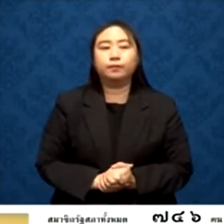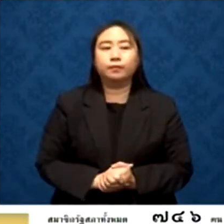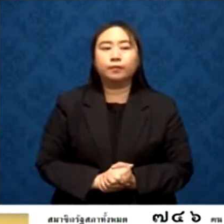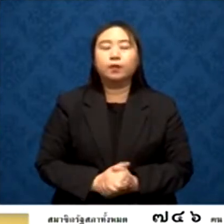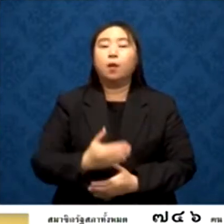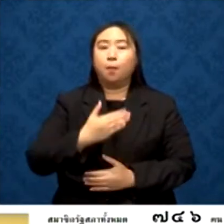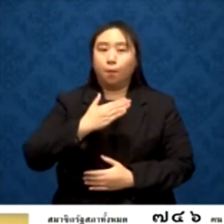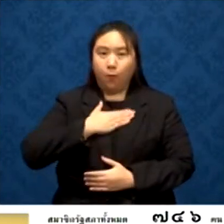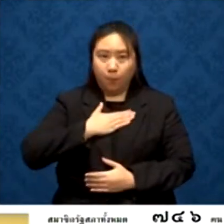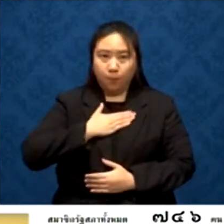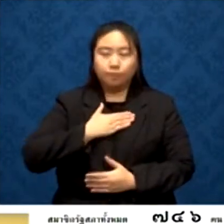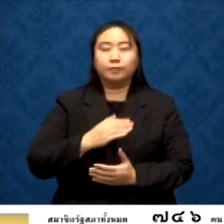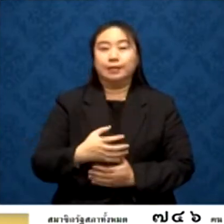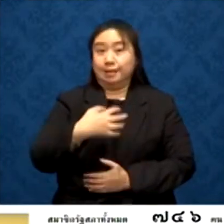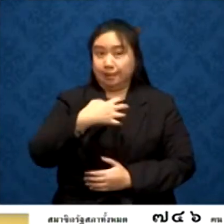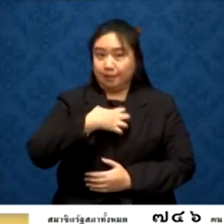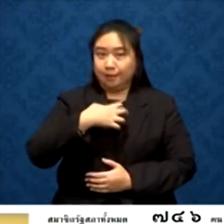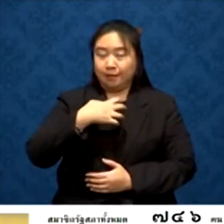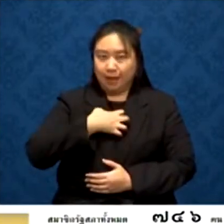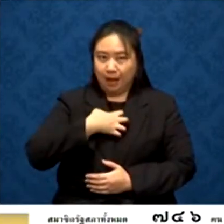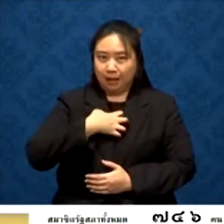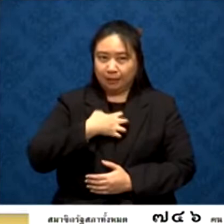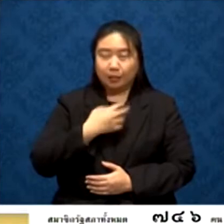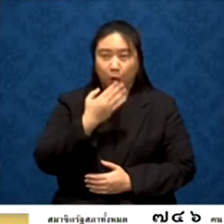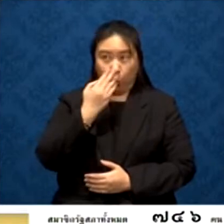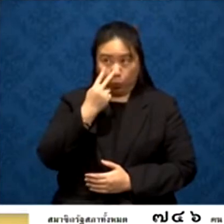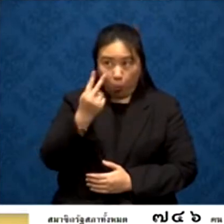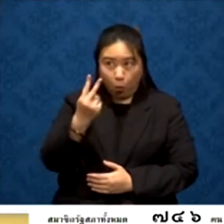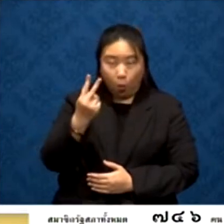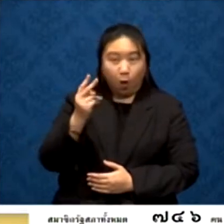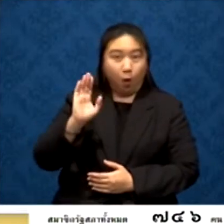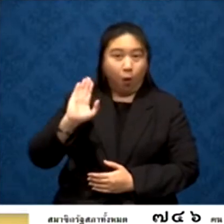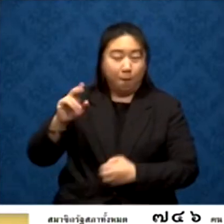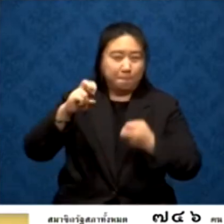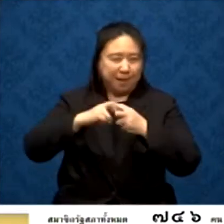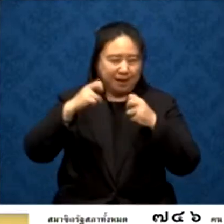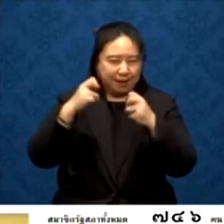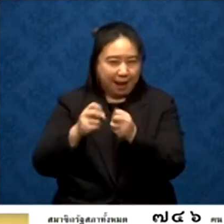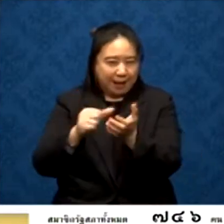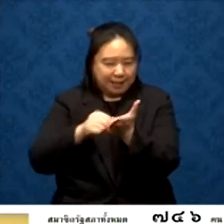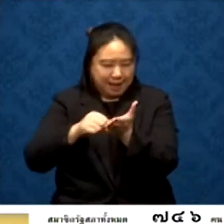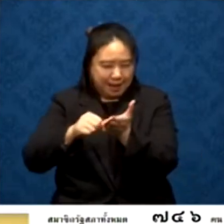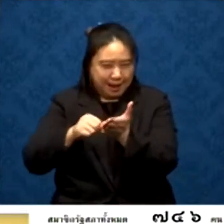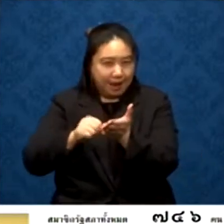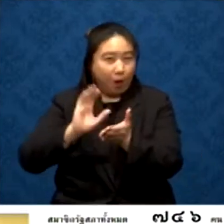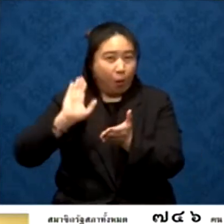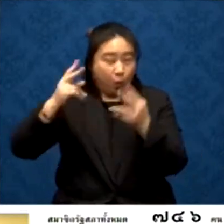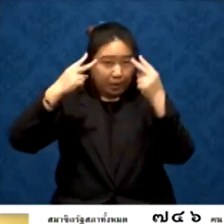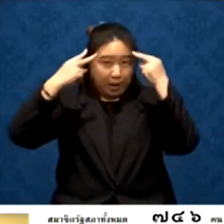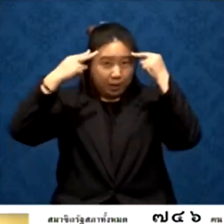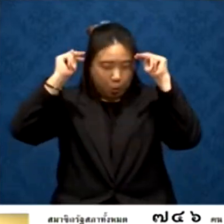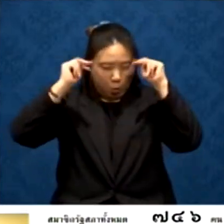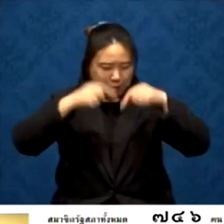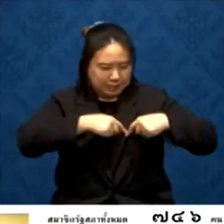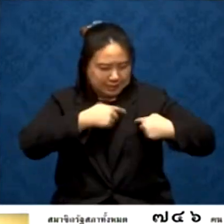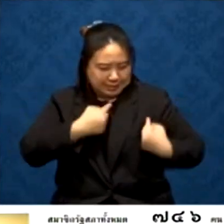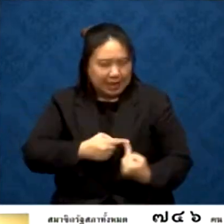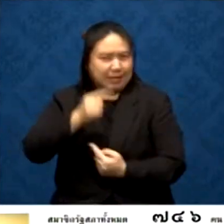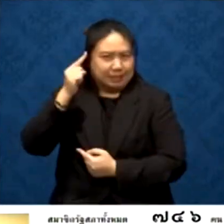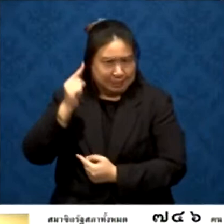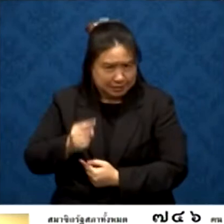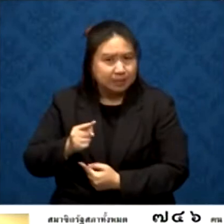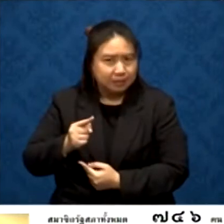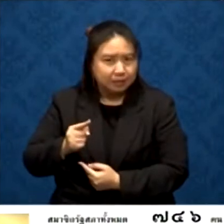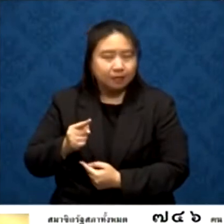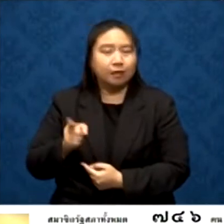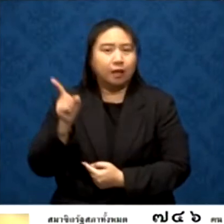ผมอยากจะพิสูจน์ความจริงใจในการแก้ปัญหาของท่านนายกว่าท่านต้อง